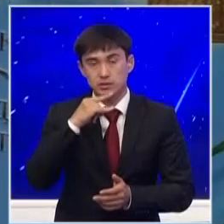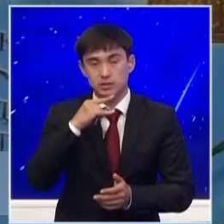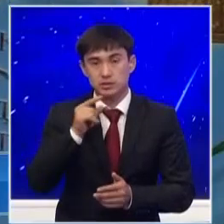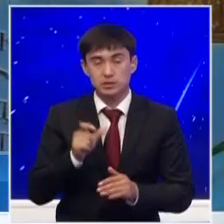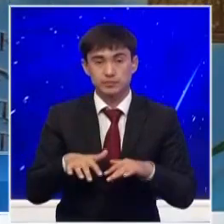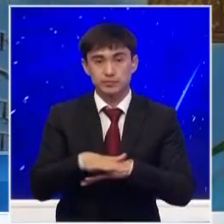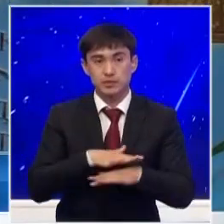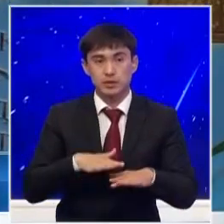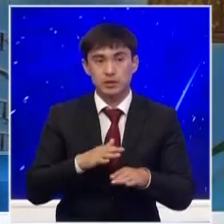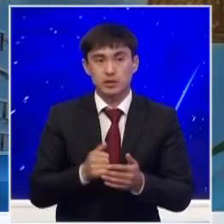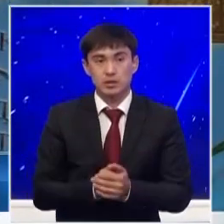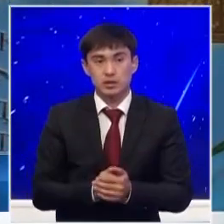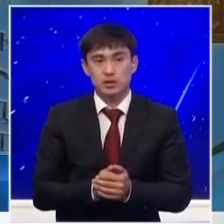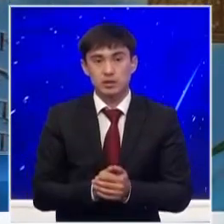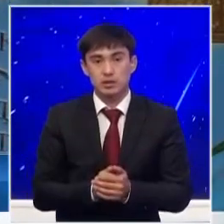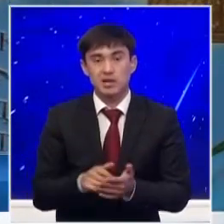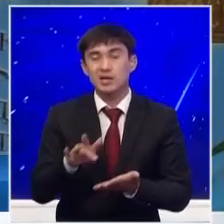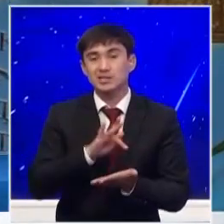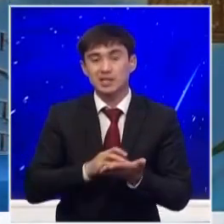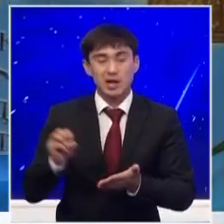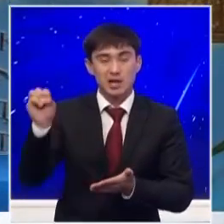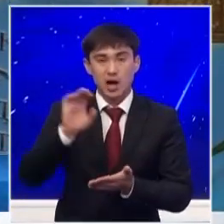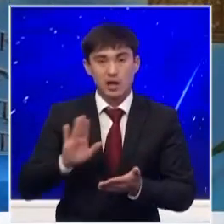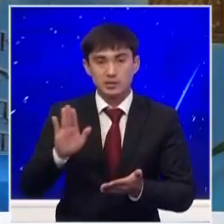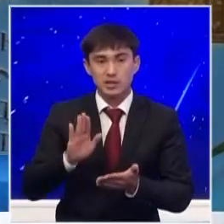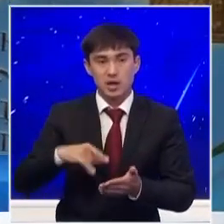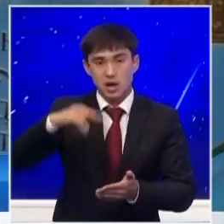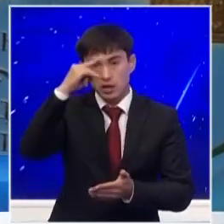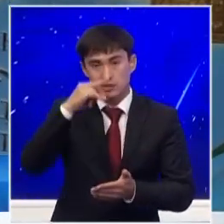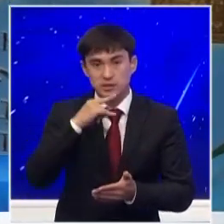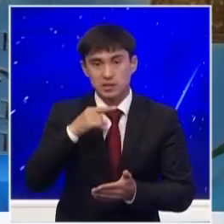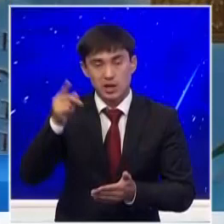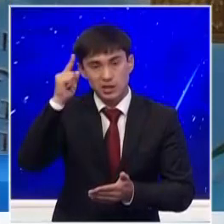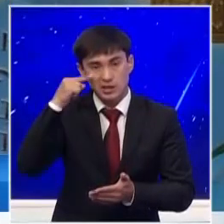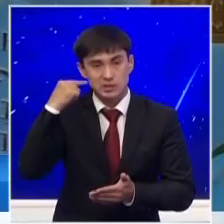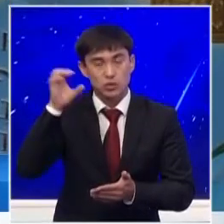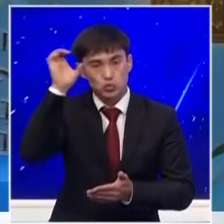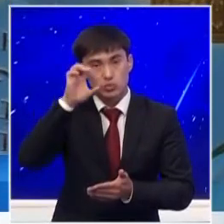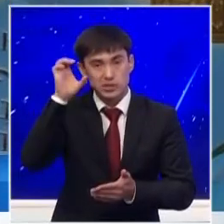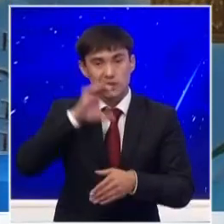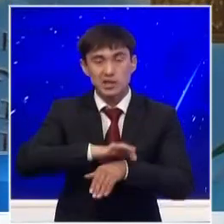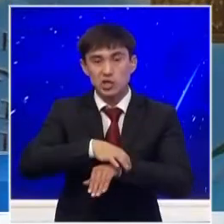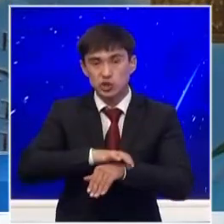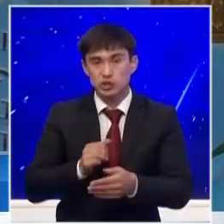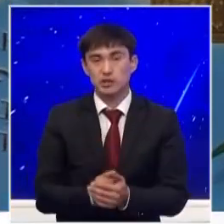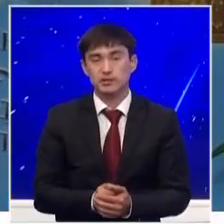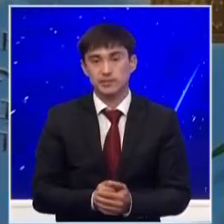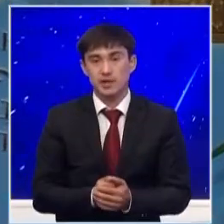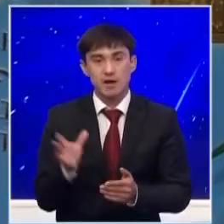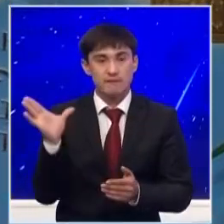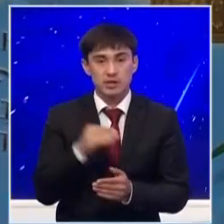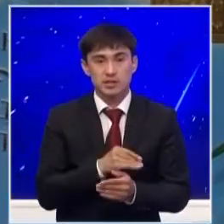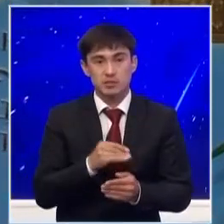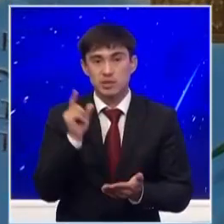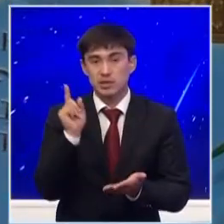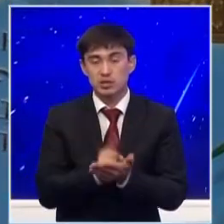казахстанцы, а Центральная Азия, Казахстан, Кыргызстан, Узбекистан, Таджикистан. И везде, всюду